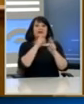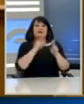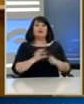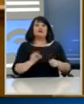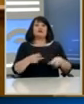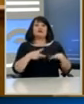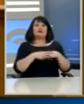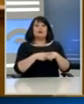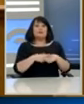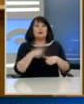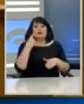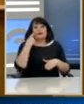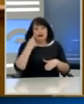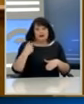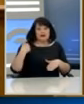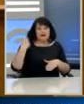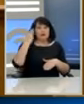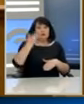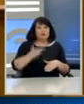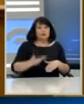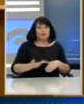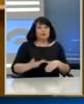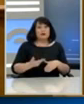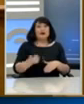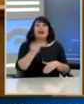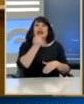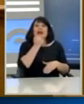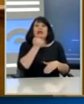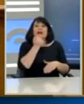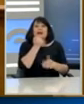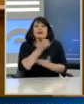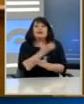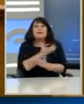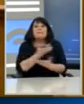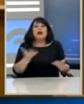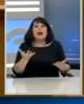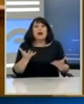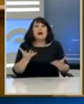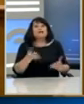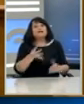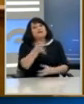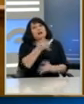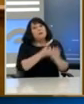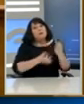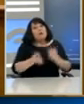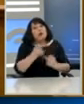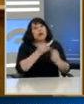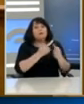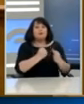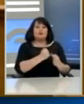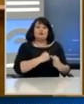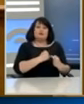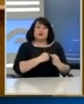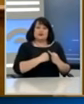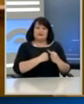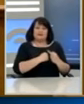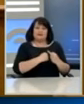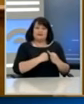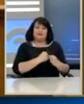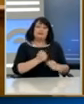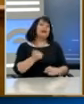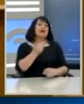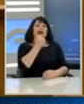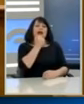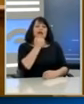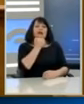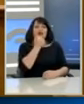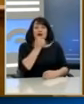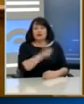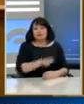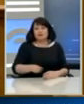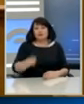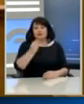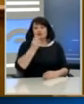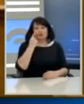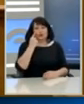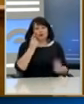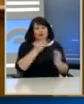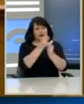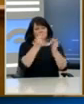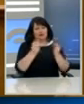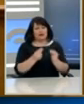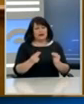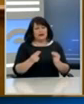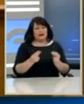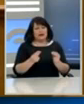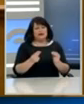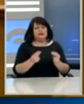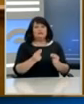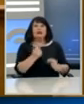διαχρονικά ότι κάνει πολύ μεγάλα λάθη στις εκτιμήσεις του. Υπερεκτιμά λανθασμένα τη δημοσιονομική απόδοση, την